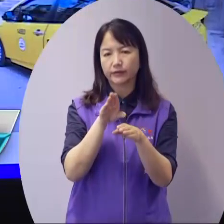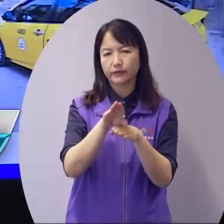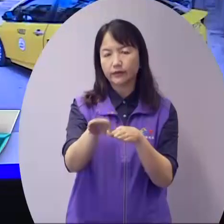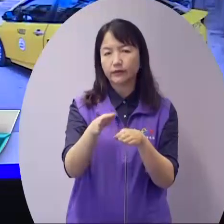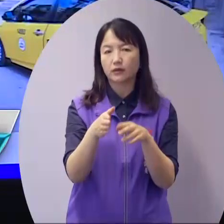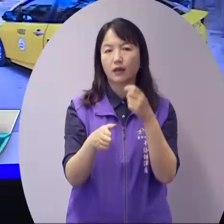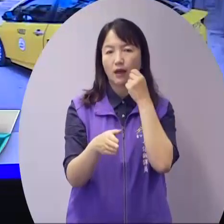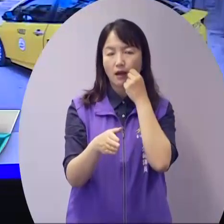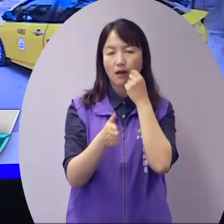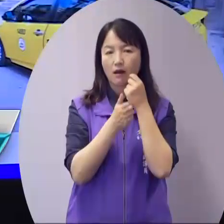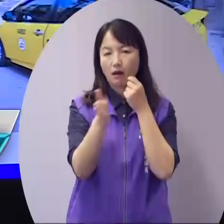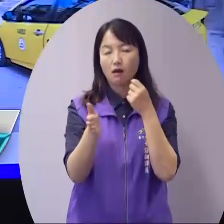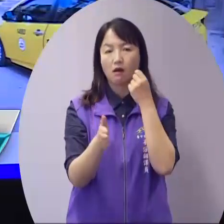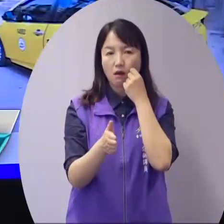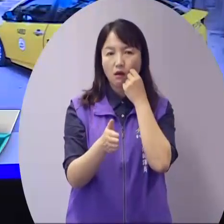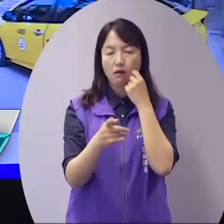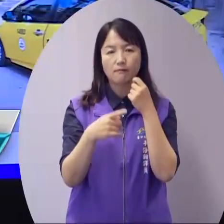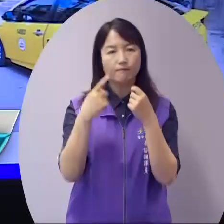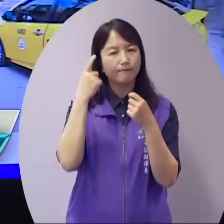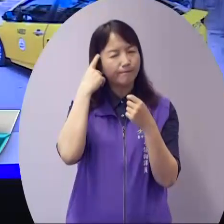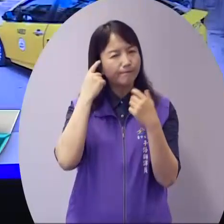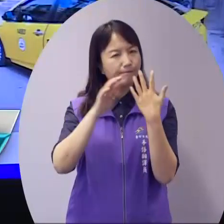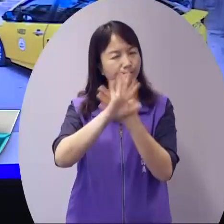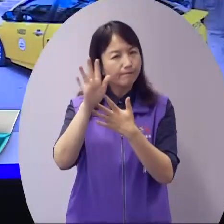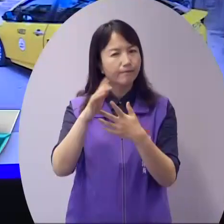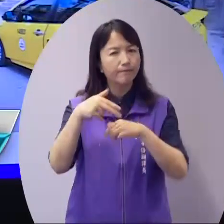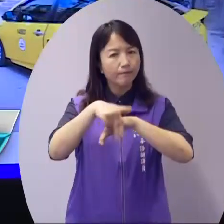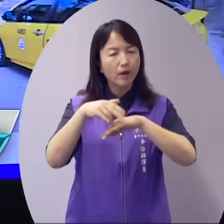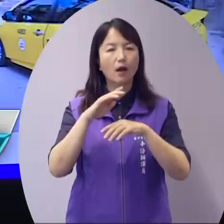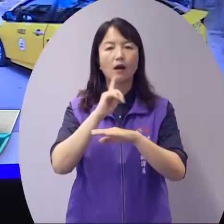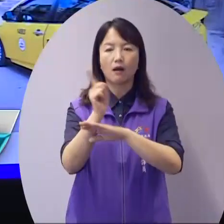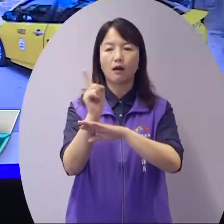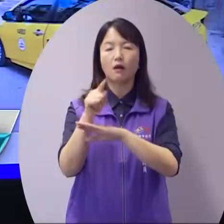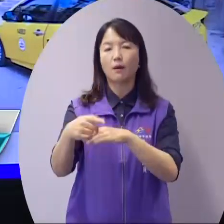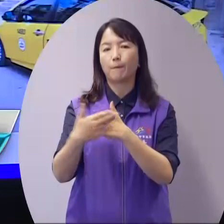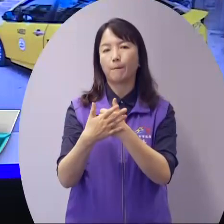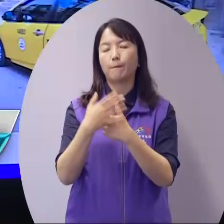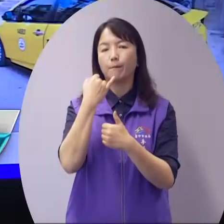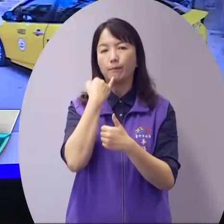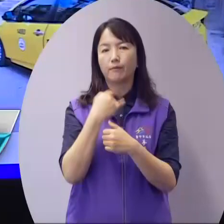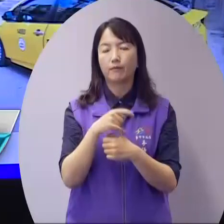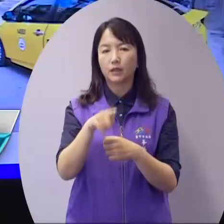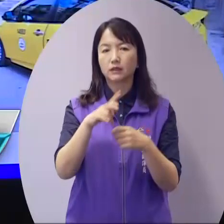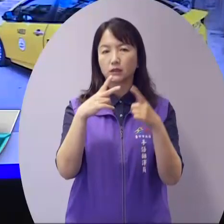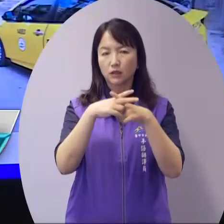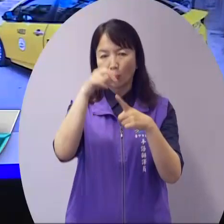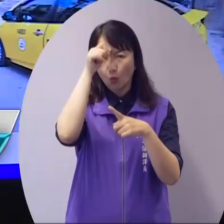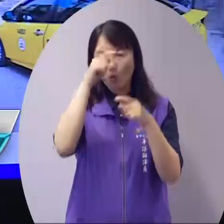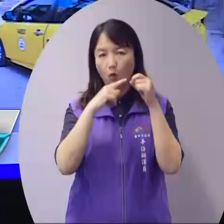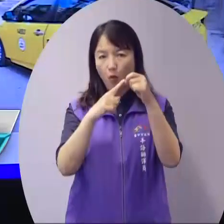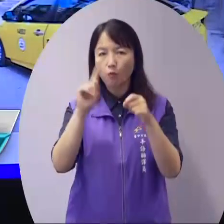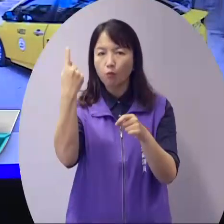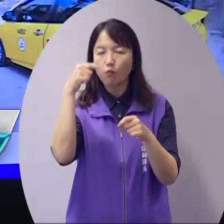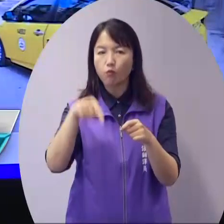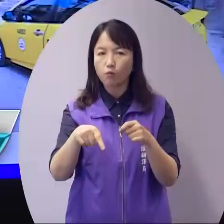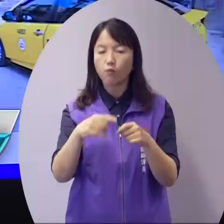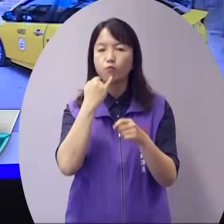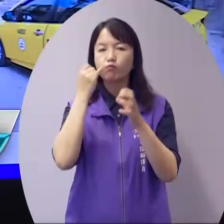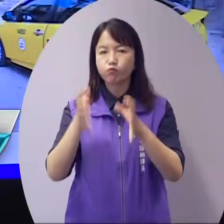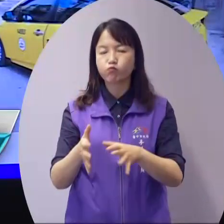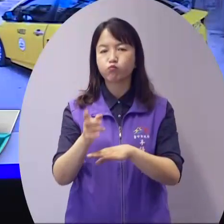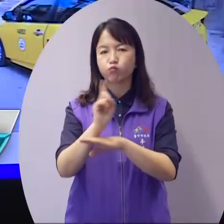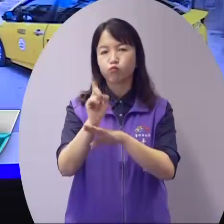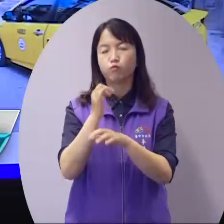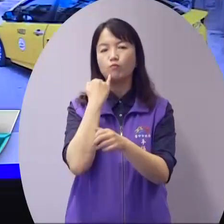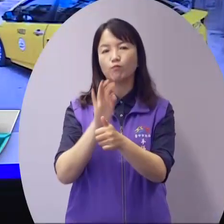情，我们有没有机会来结合计程车来提供这样的服务。那我想这是小黄公车会成立的主